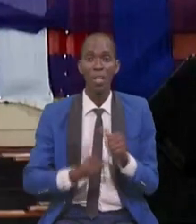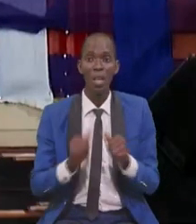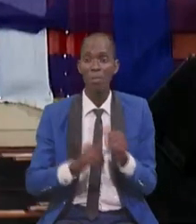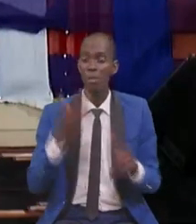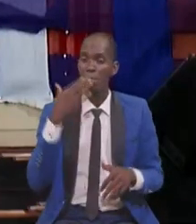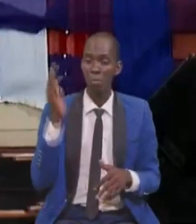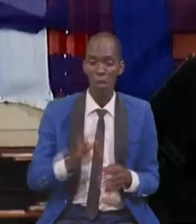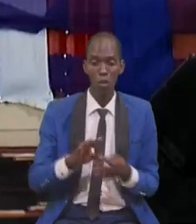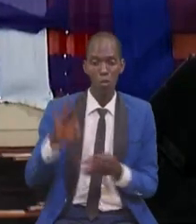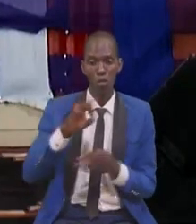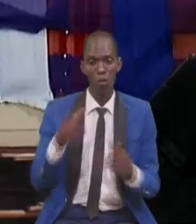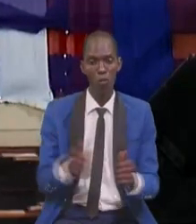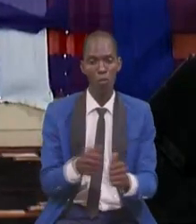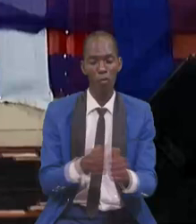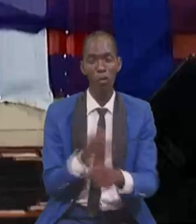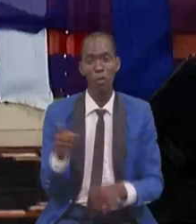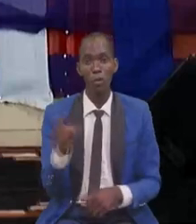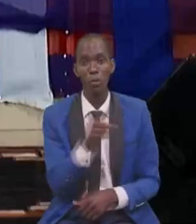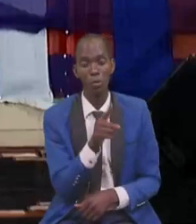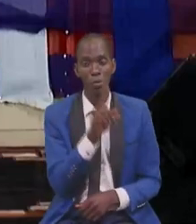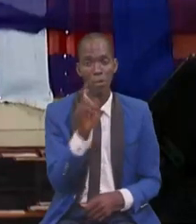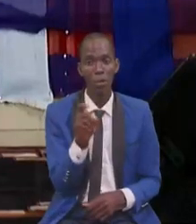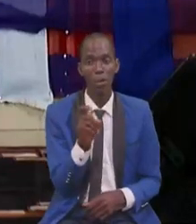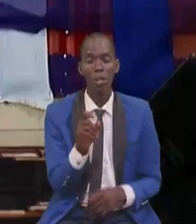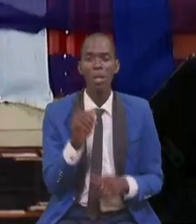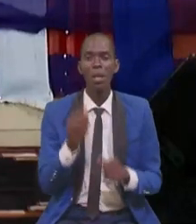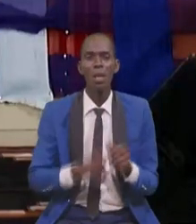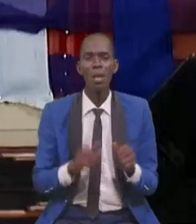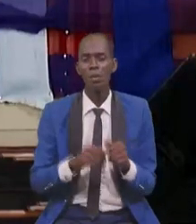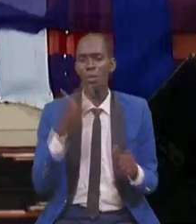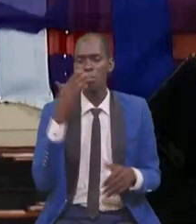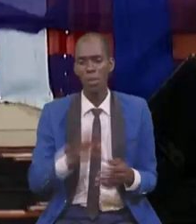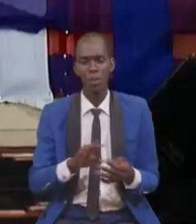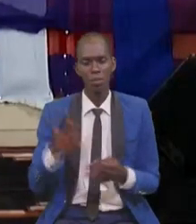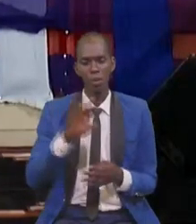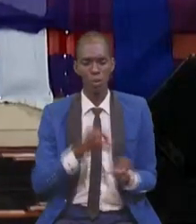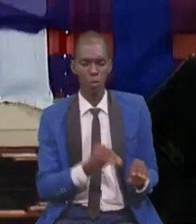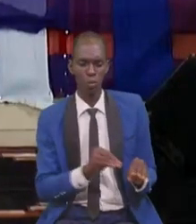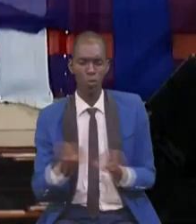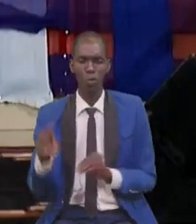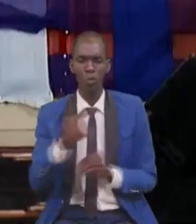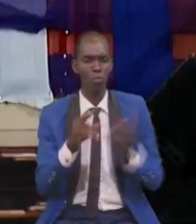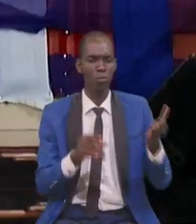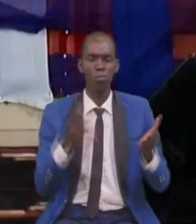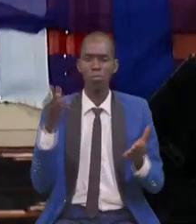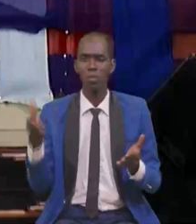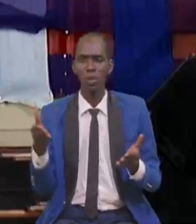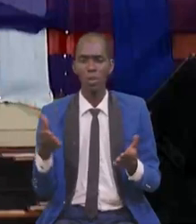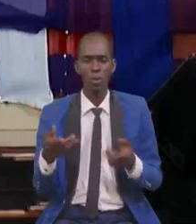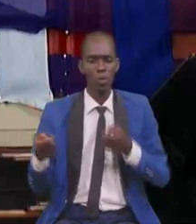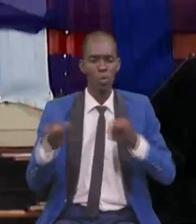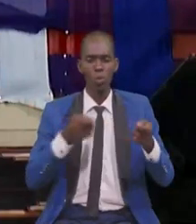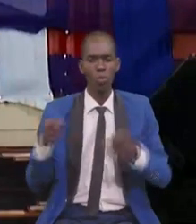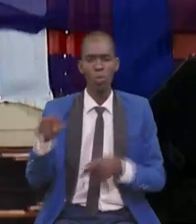Y a-t-il un démon qui te suit? Y a-t-il un démon qui te poursuive? Y a-t-il